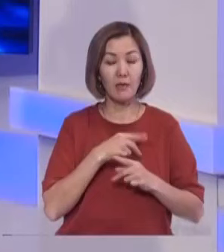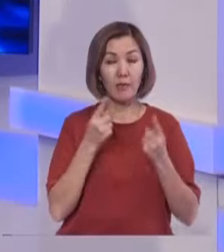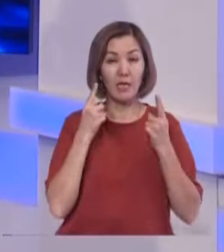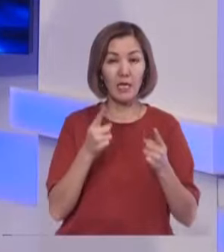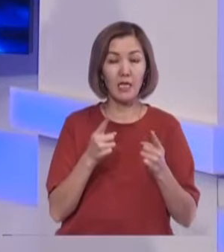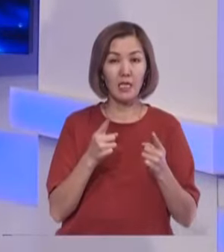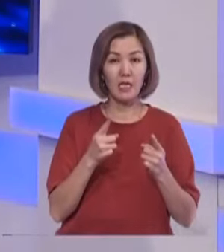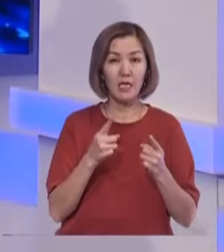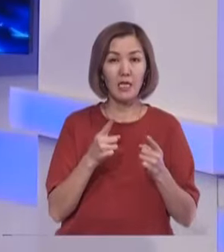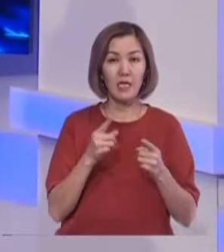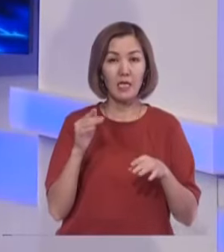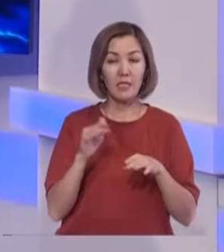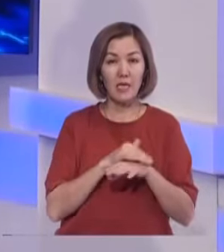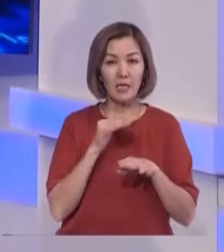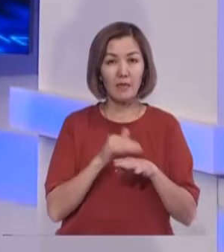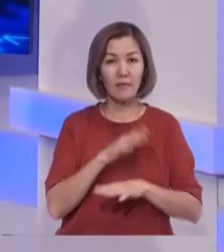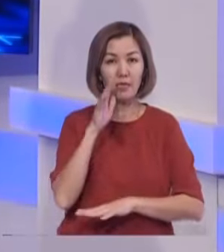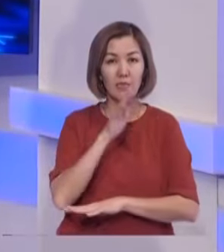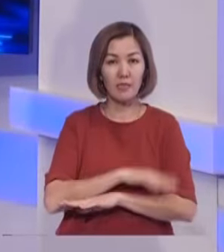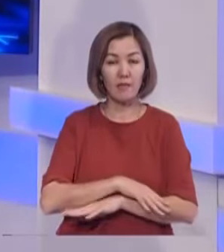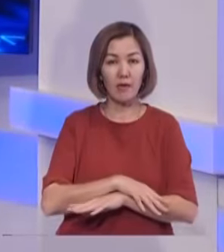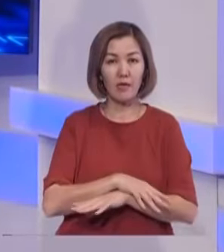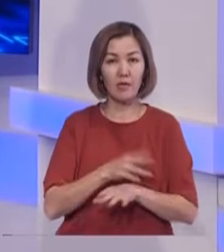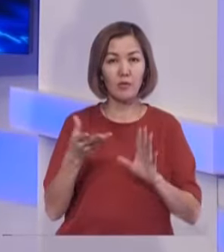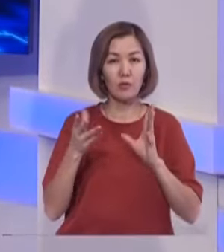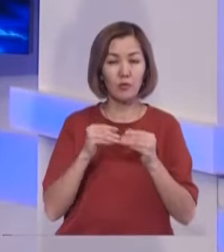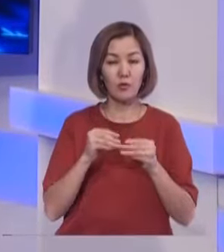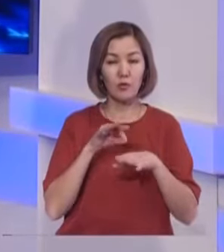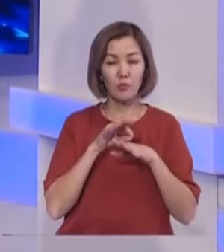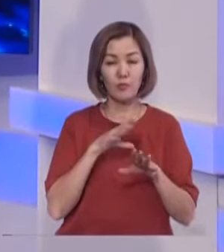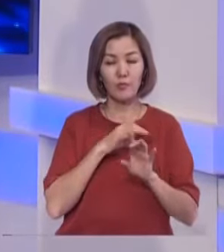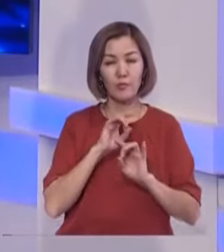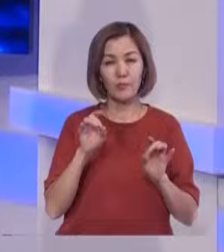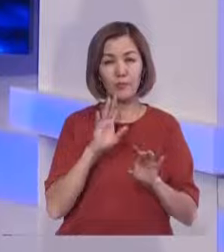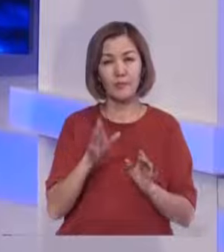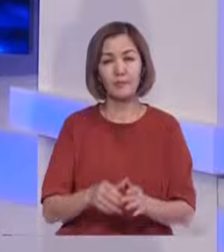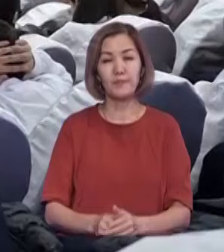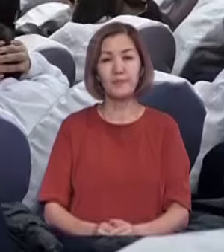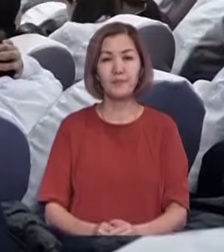ерен. Жиналғандардың тағылымдық, тәлімдік мазмұны кештен түйгені көп болды.